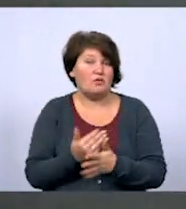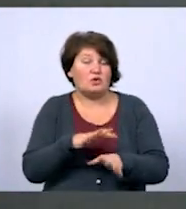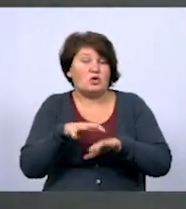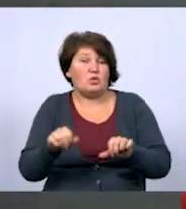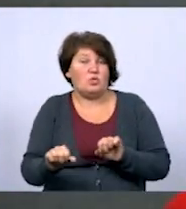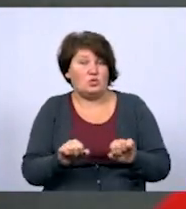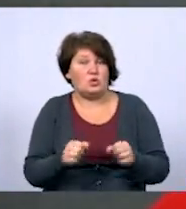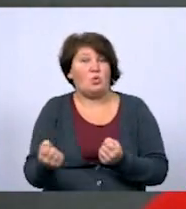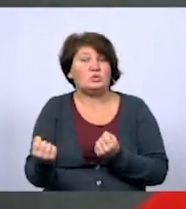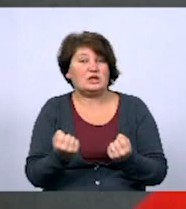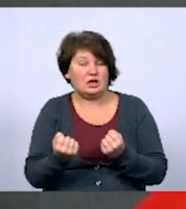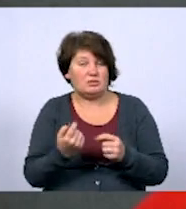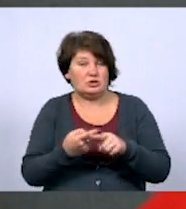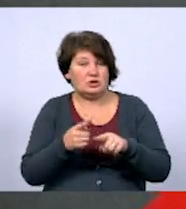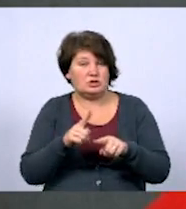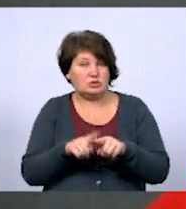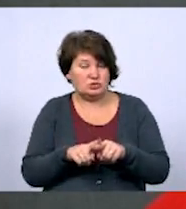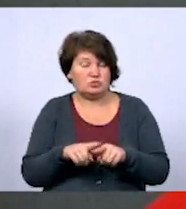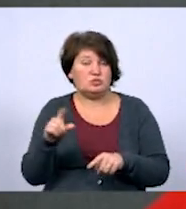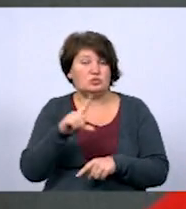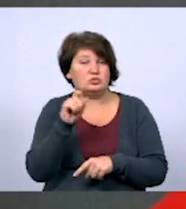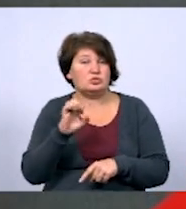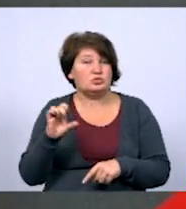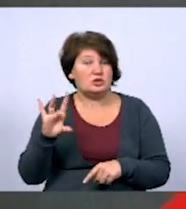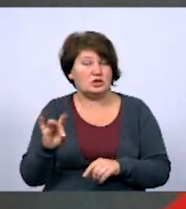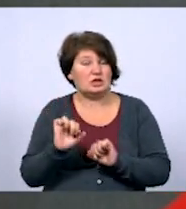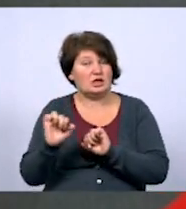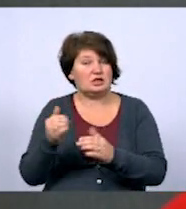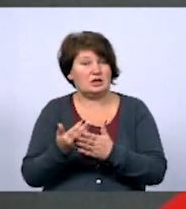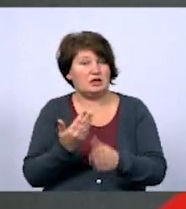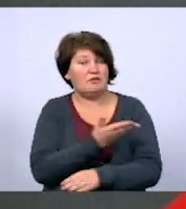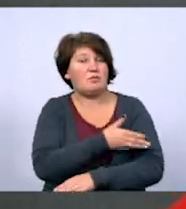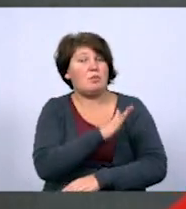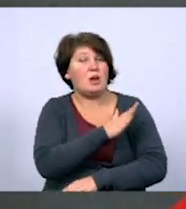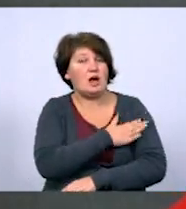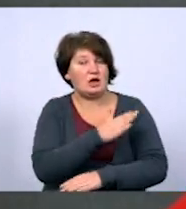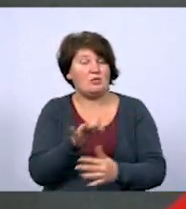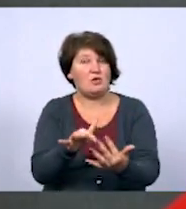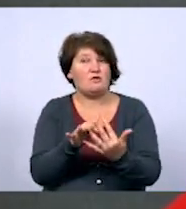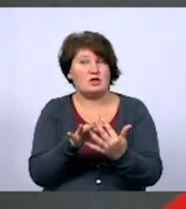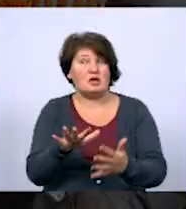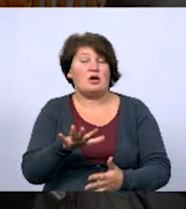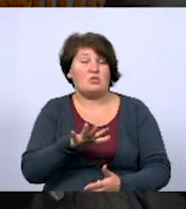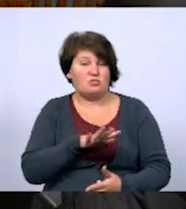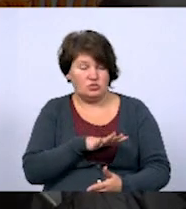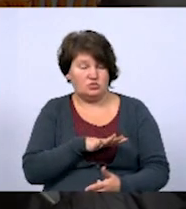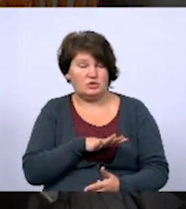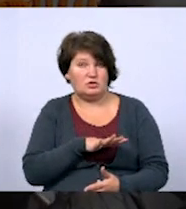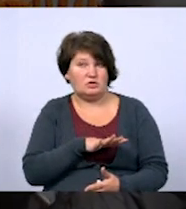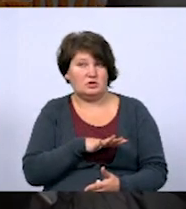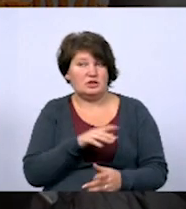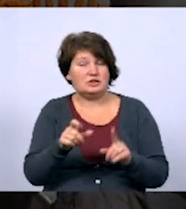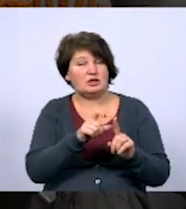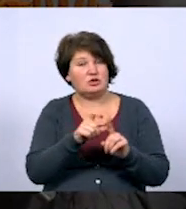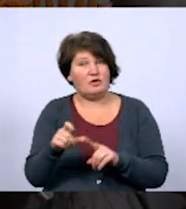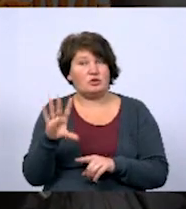утримати Західноукраїнську Народну Республіку, захистити її від поляків. Адже війна йшла повним ходом. За словами